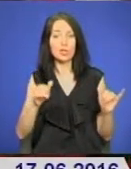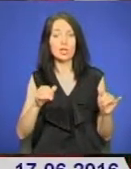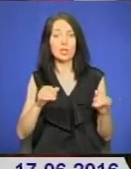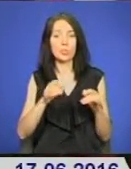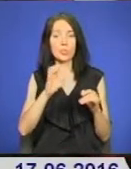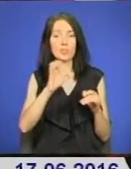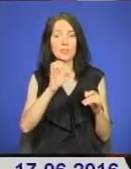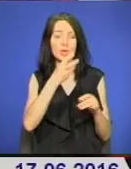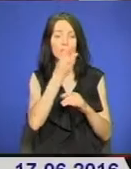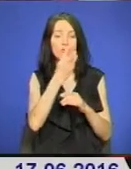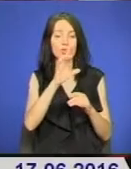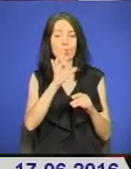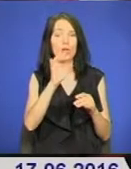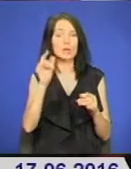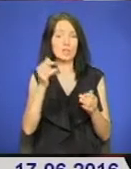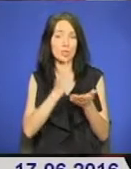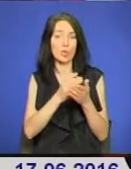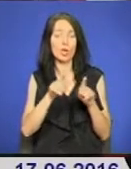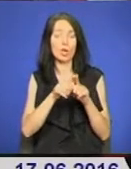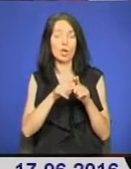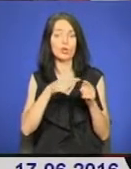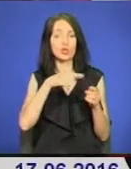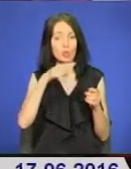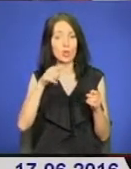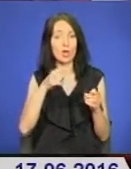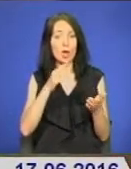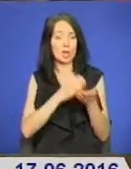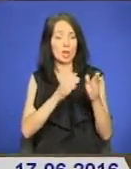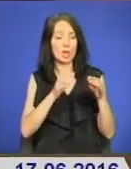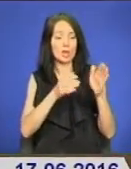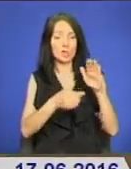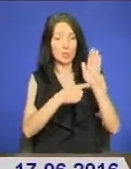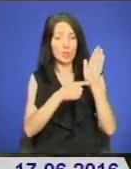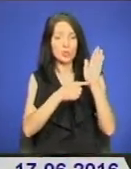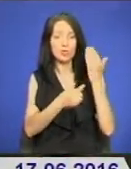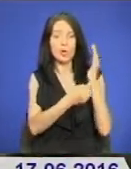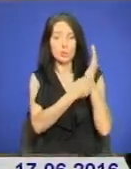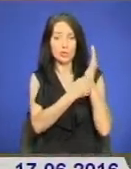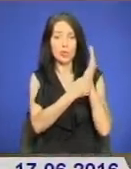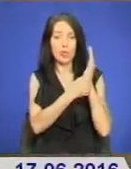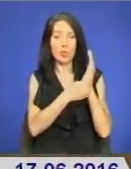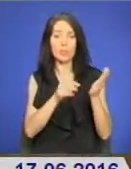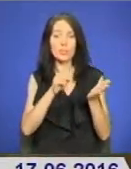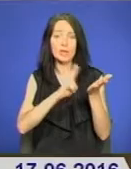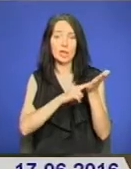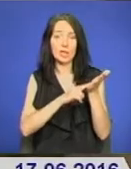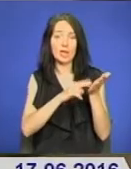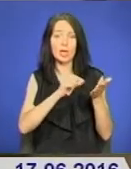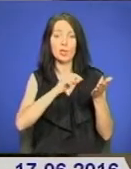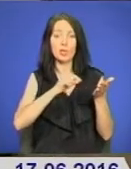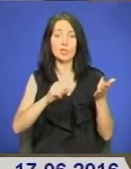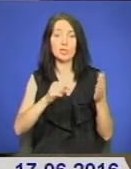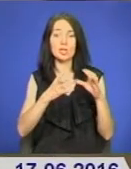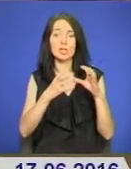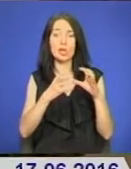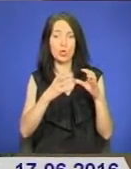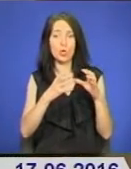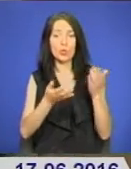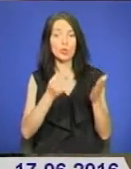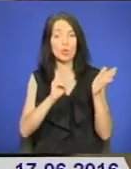серійні номера, вказані або знизу, або збоку. Наклеєні є, деколи прописані зразу на корпусі. Якщо наклеєні